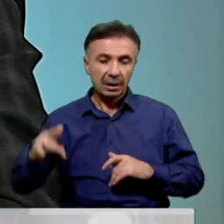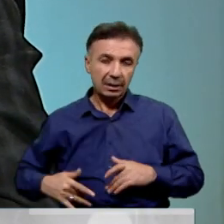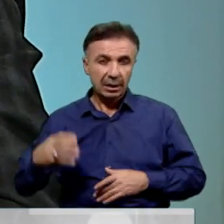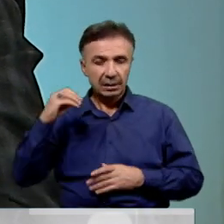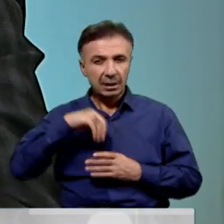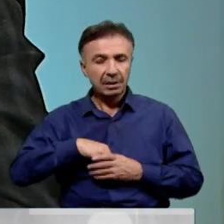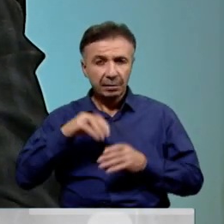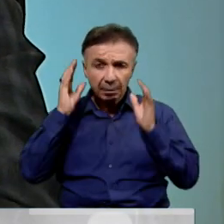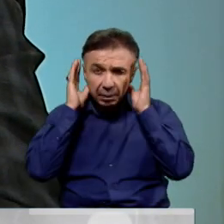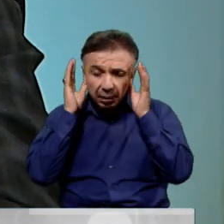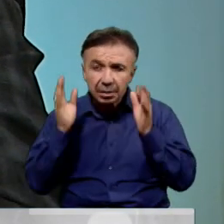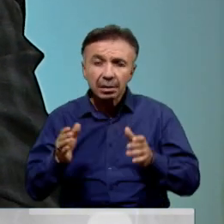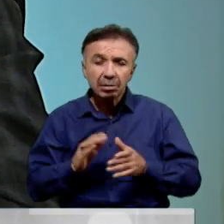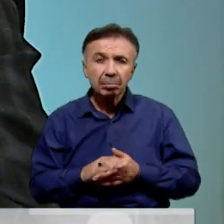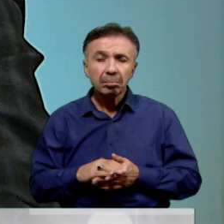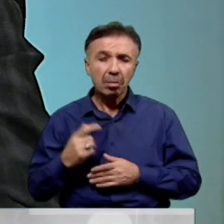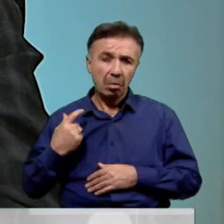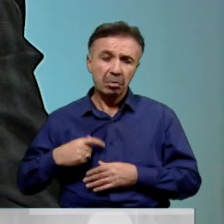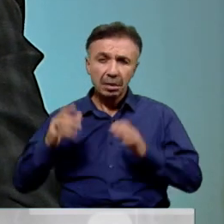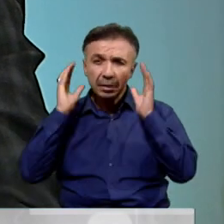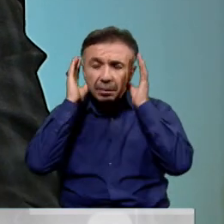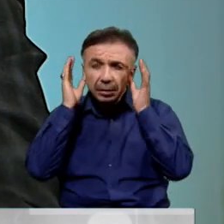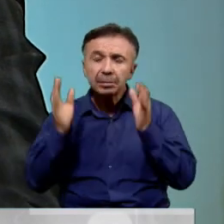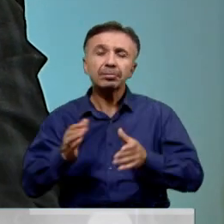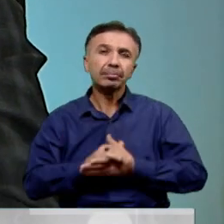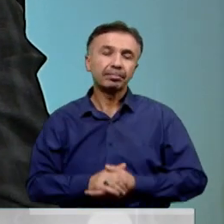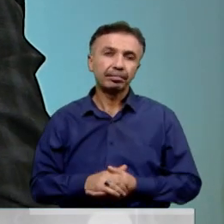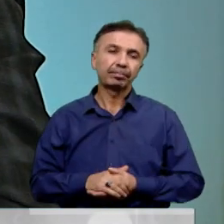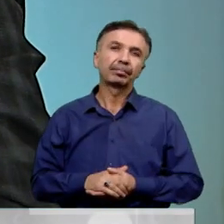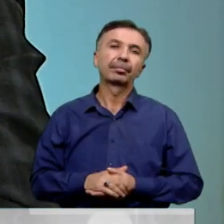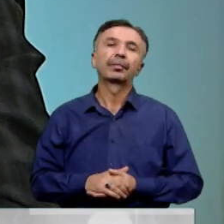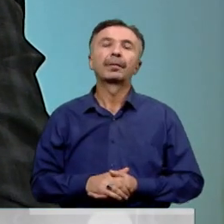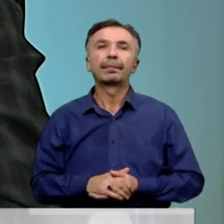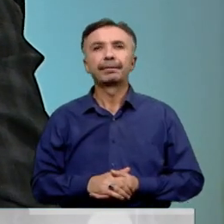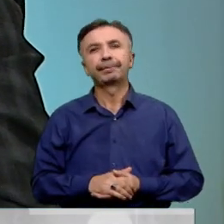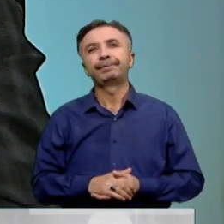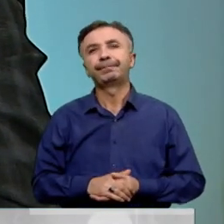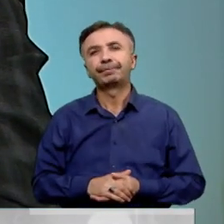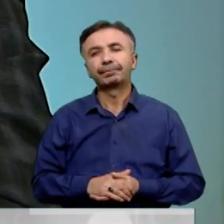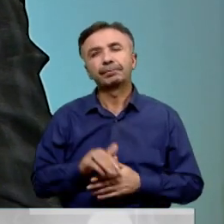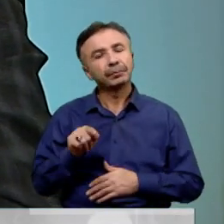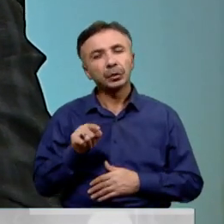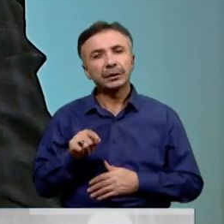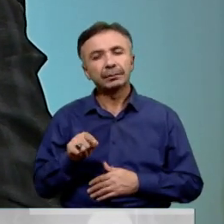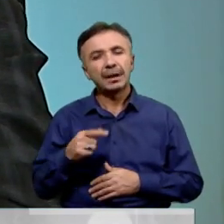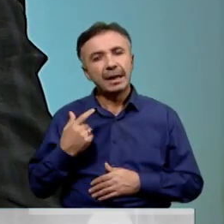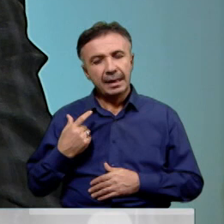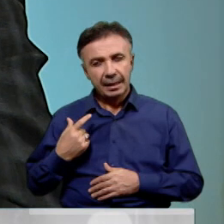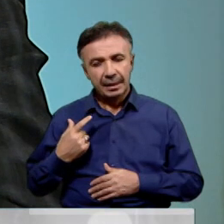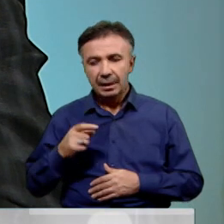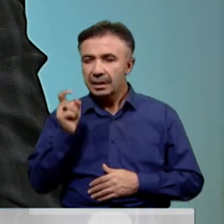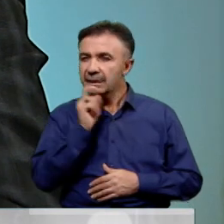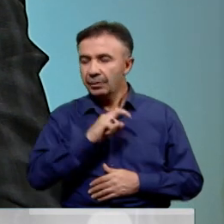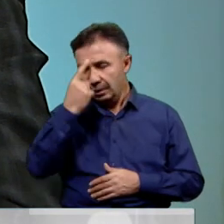kılacağız müstehap bir namaz yani sünnette değil gönlümüzden öyle geçti peki burada Sehiv secdesini